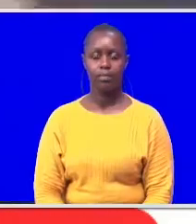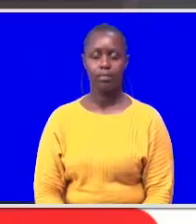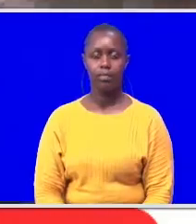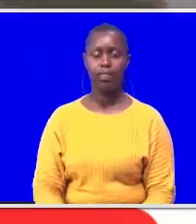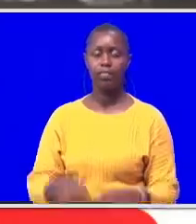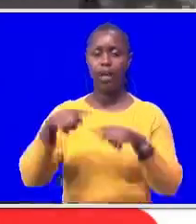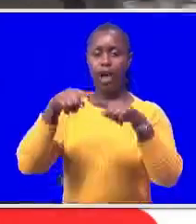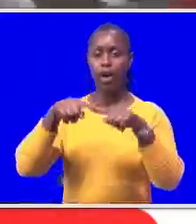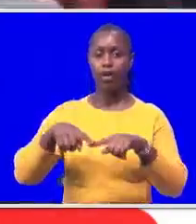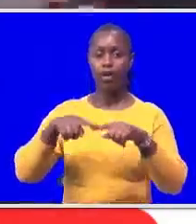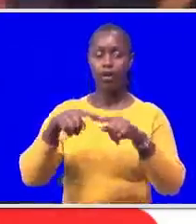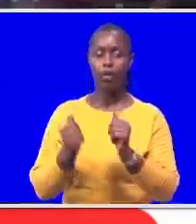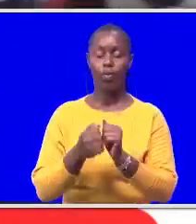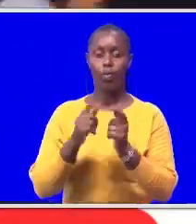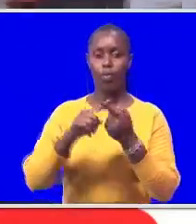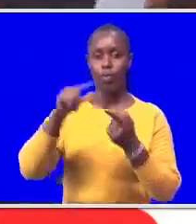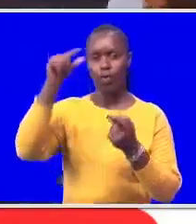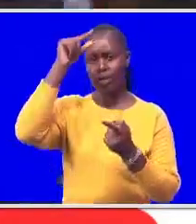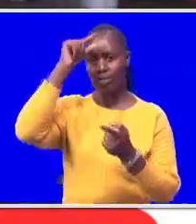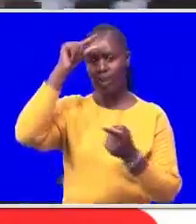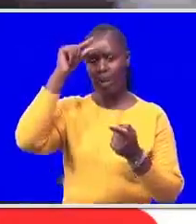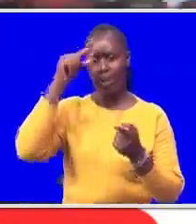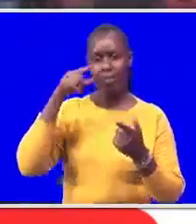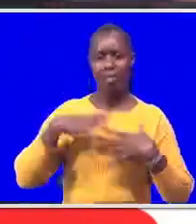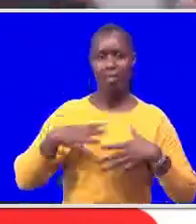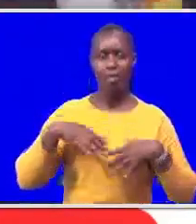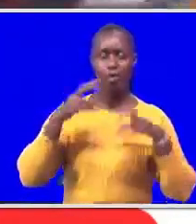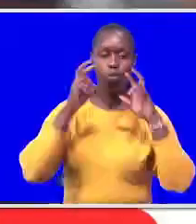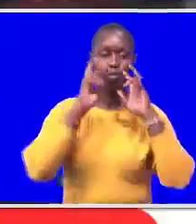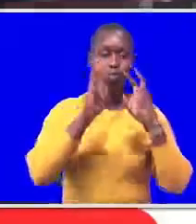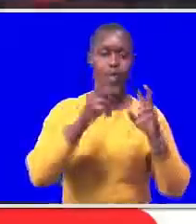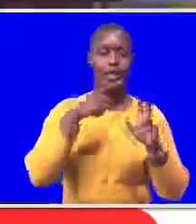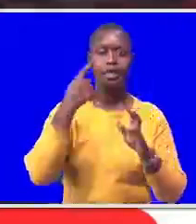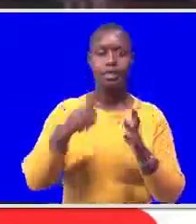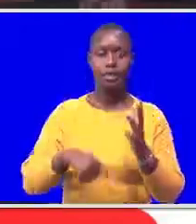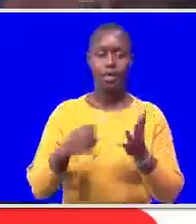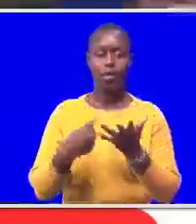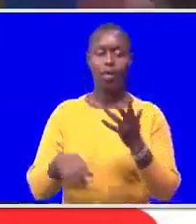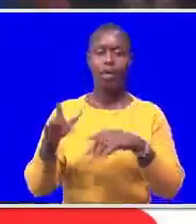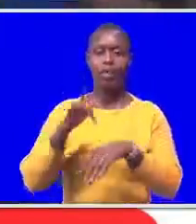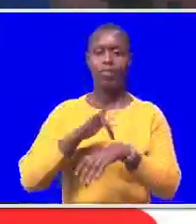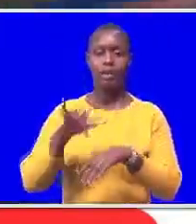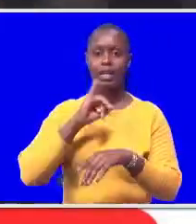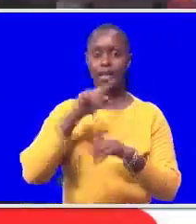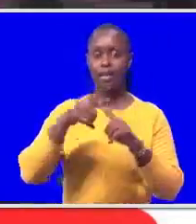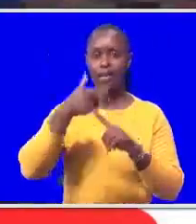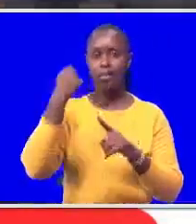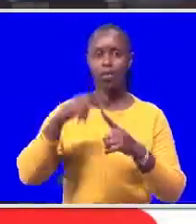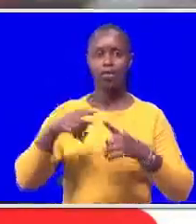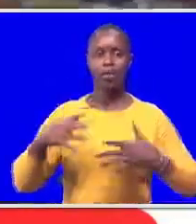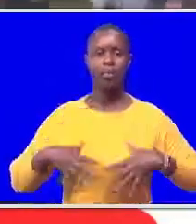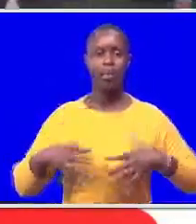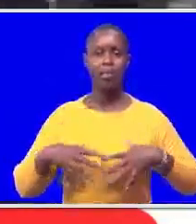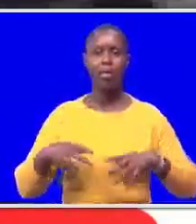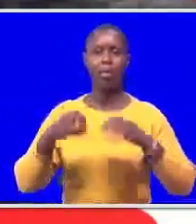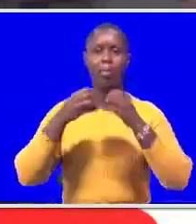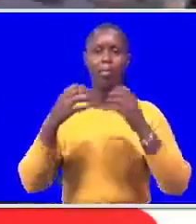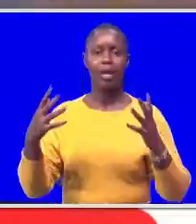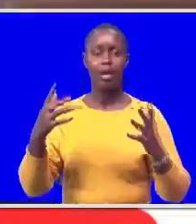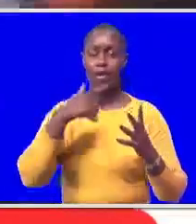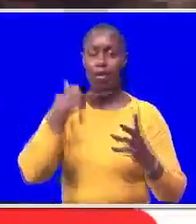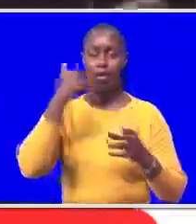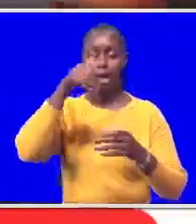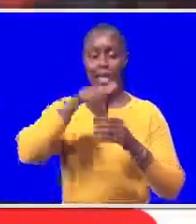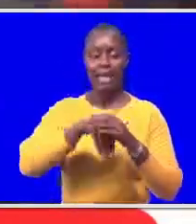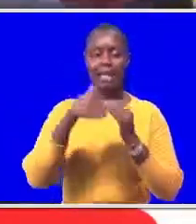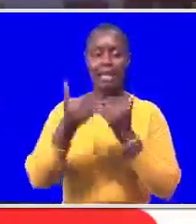Kulingana na walionusurika na walioshuhudia boti, kilichosababisha ajali hiyo ni idadi kubwa ya watu waliokuwa wameabiri boti hiyo. Ile boti